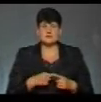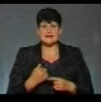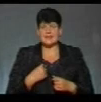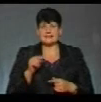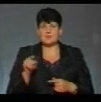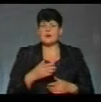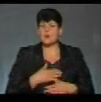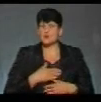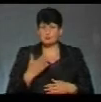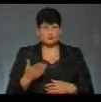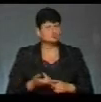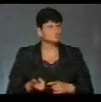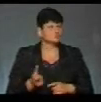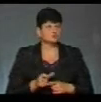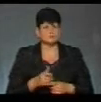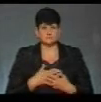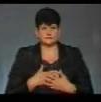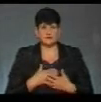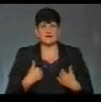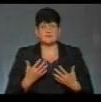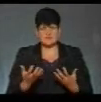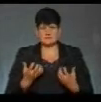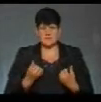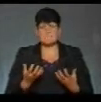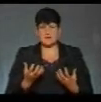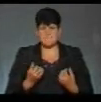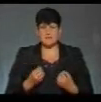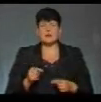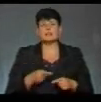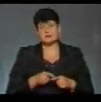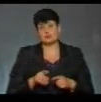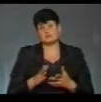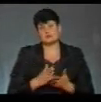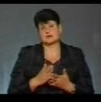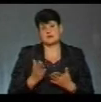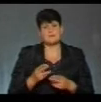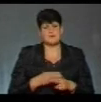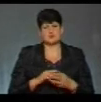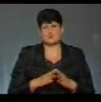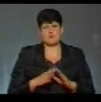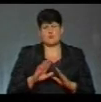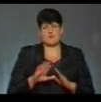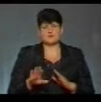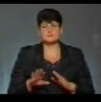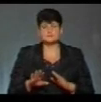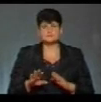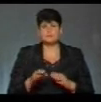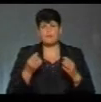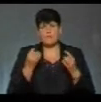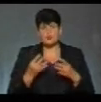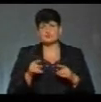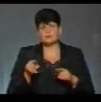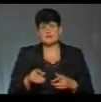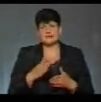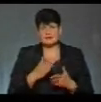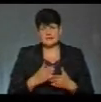люблю». Безумовно, тобто я тебе сприймаю і приймаю такою, як ти є, без всіляких умов. Просто тому, що ти